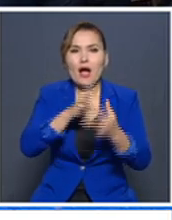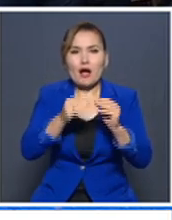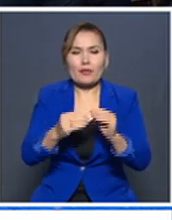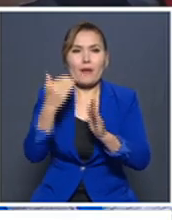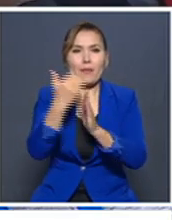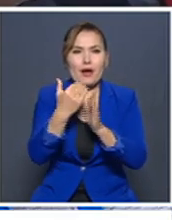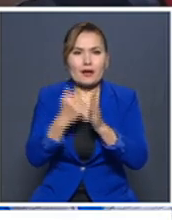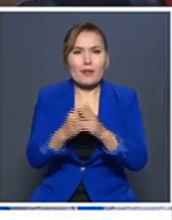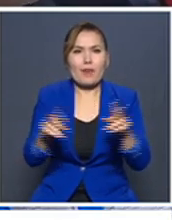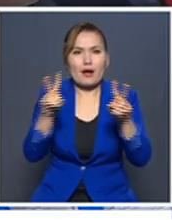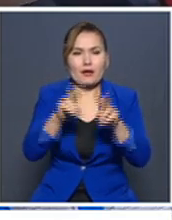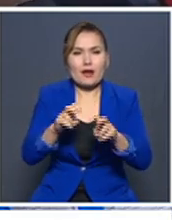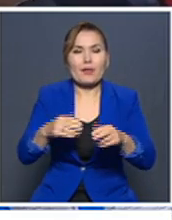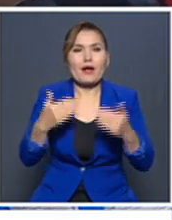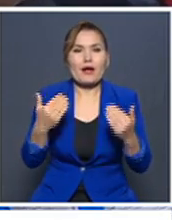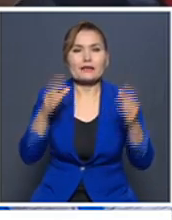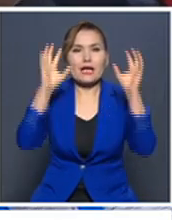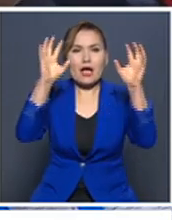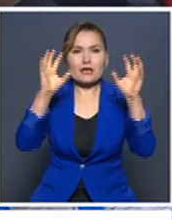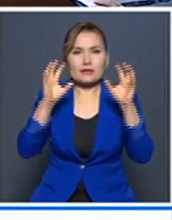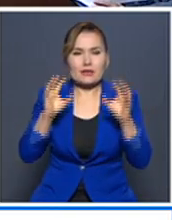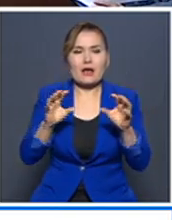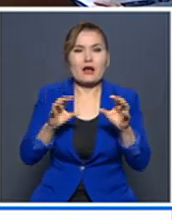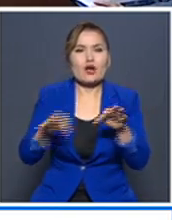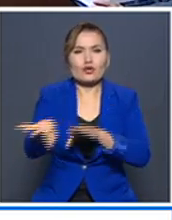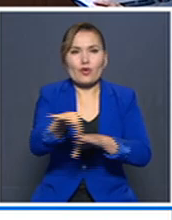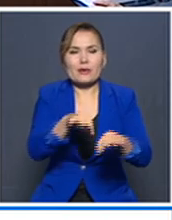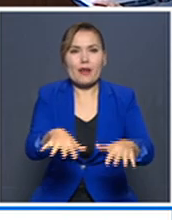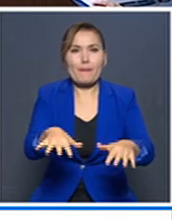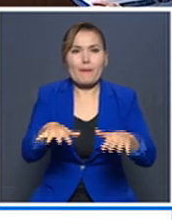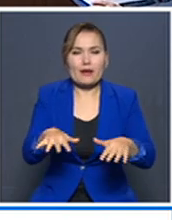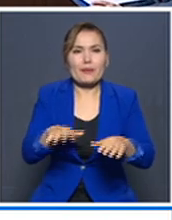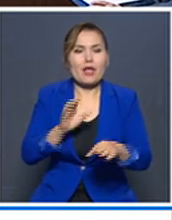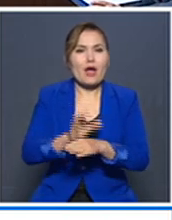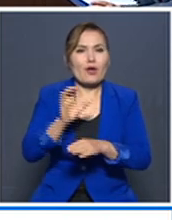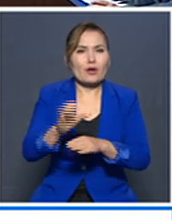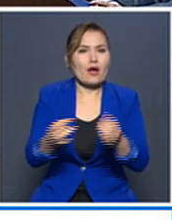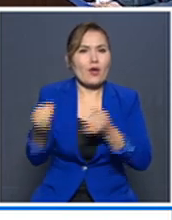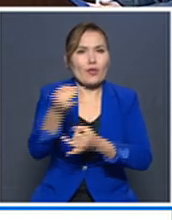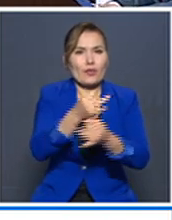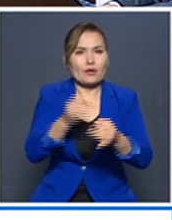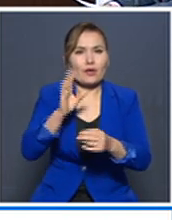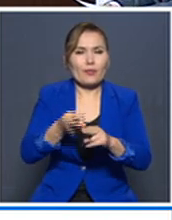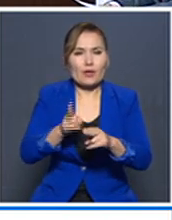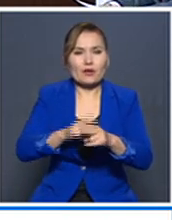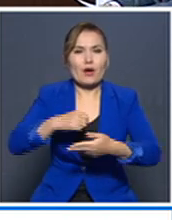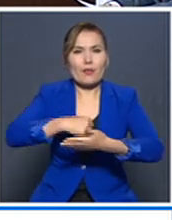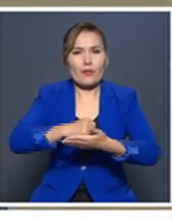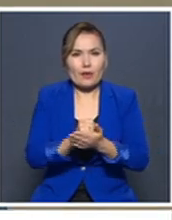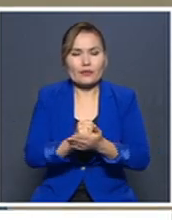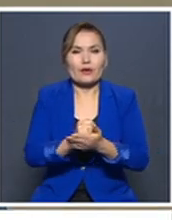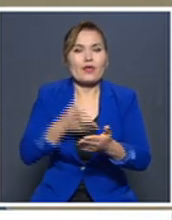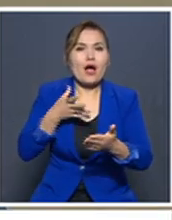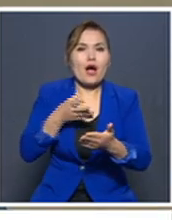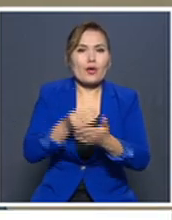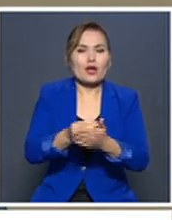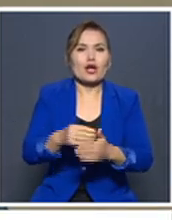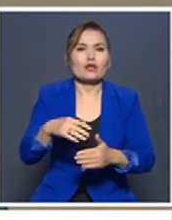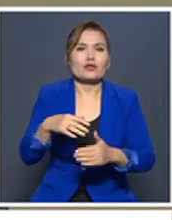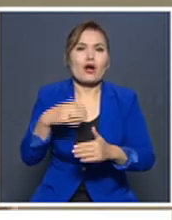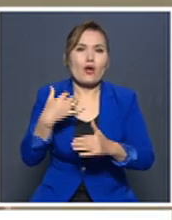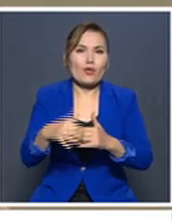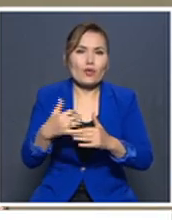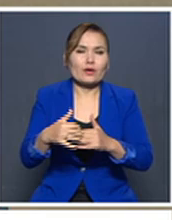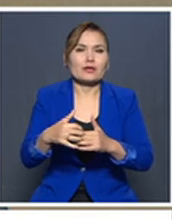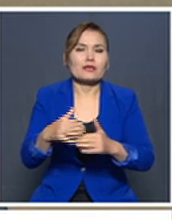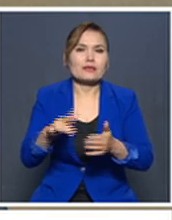қайта қаралып, заң жобасы қазір парламент мәжілісіне жолданды. Егер мақұлданса, онда төлемақының көлемі орта есеппен 30%-ға дейін